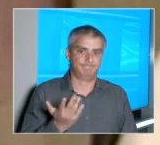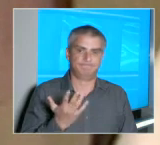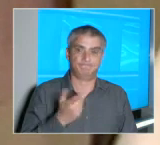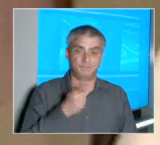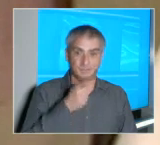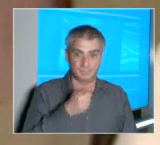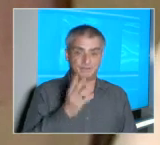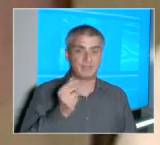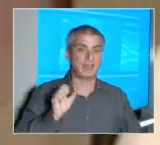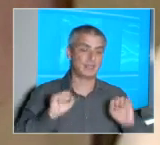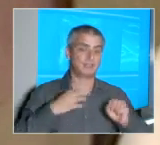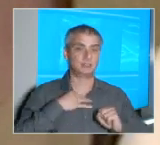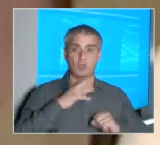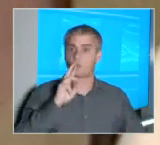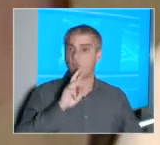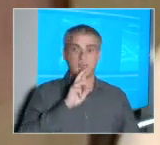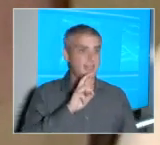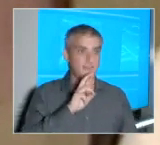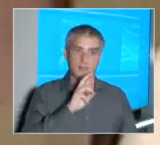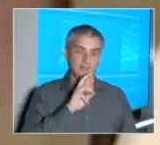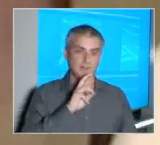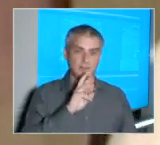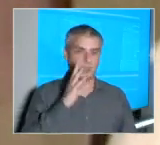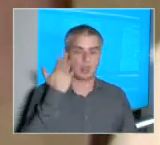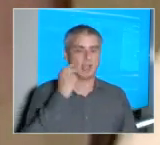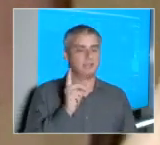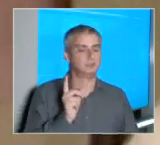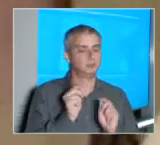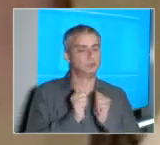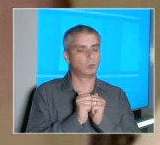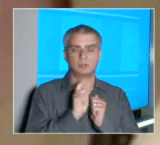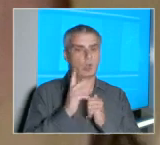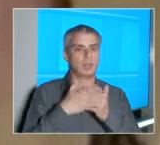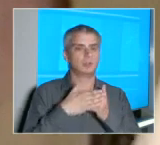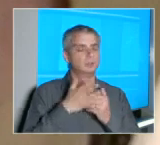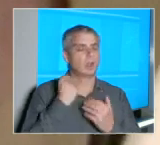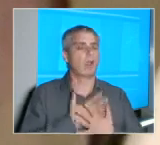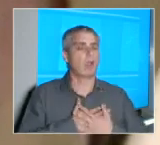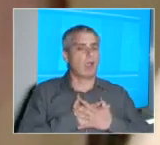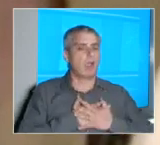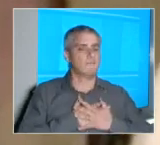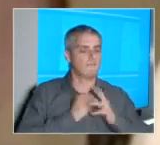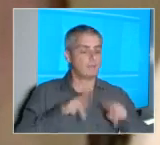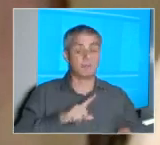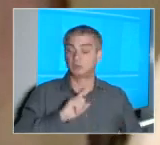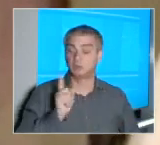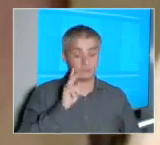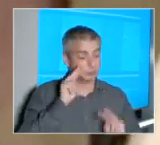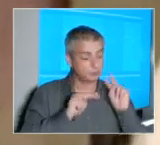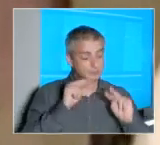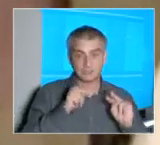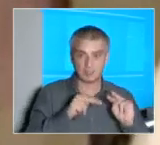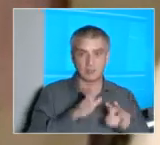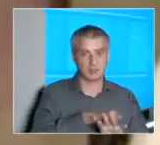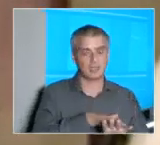שלה ולנשיאן רובי ריבלין לא הייתה, זו לא הייתה זוגיות, זו לא הייתה נישואין, זו הייתה למעבה. כל מי שמסתכל